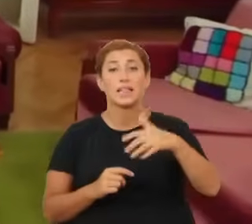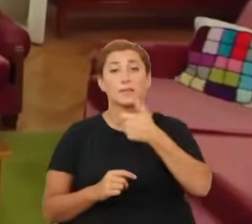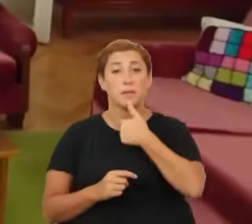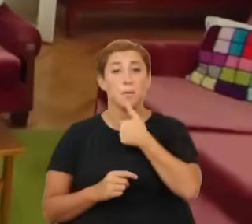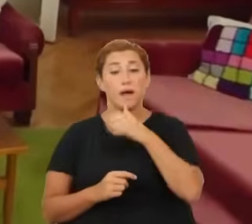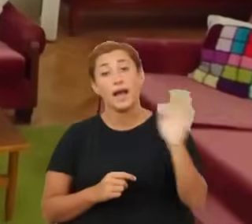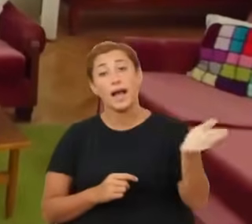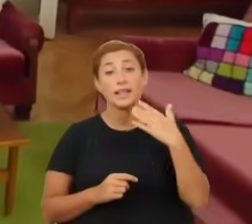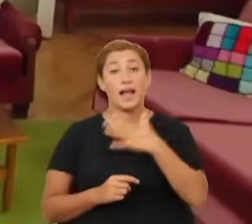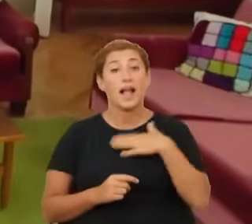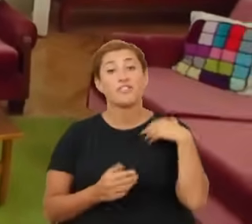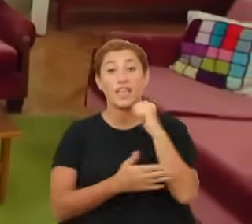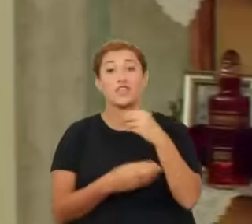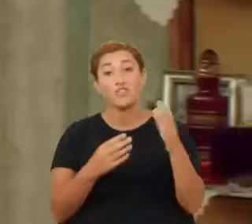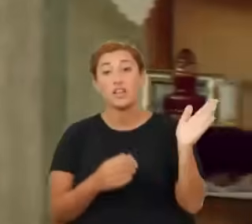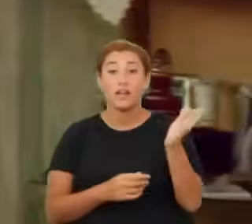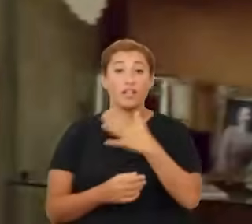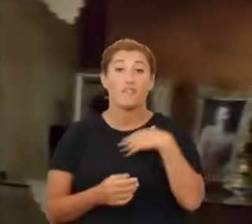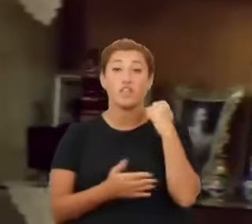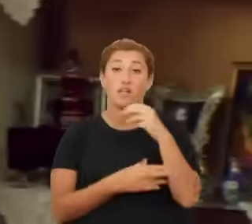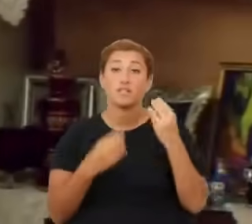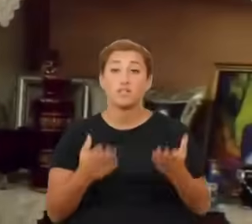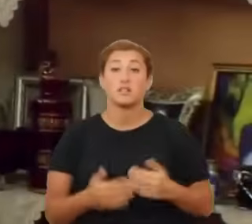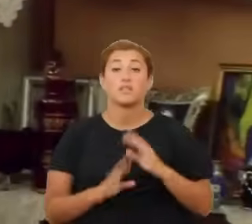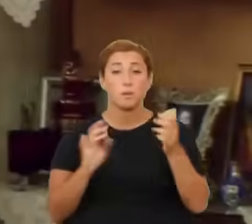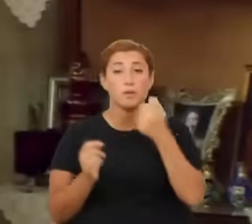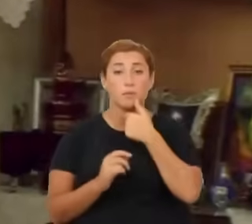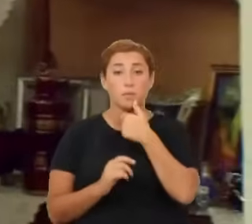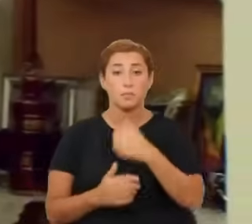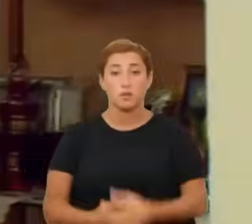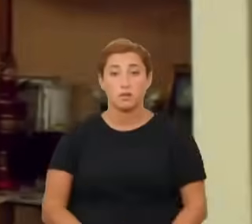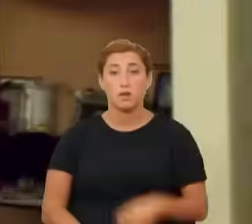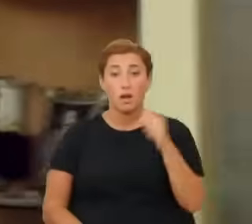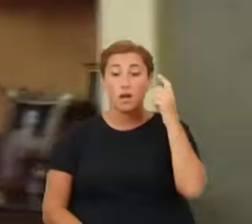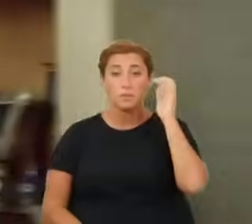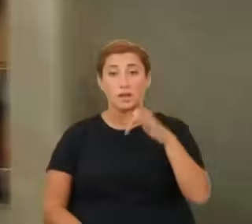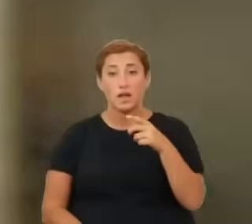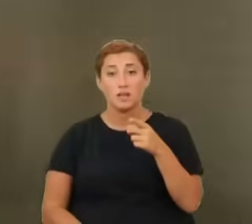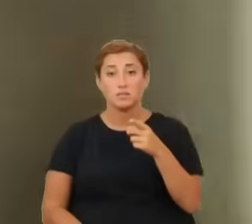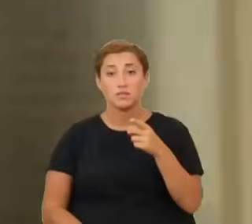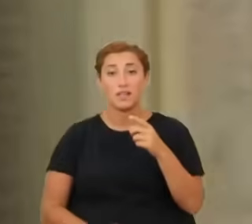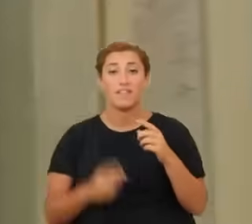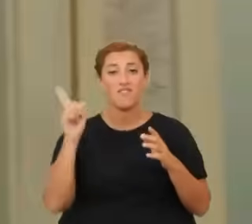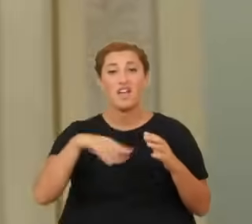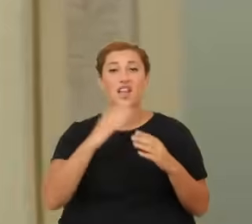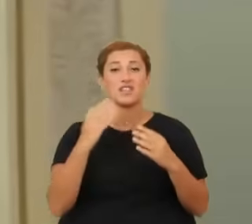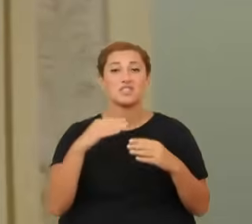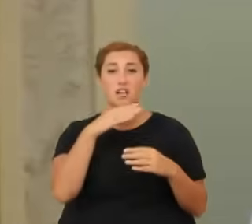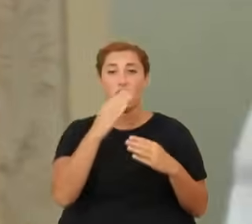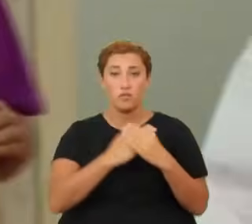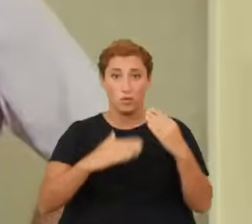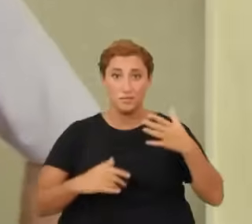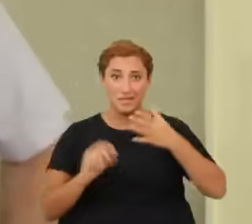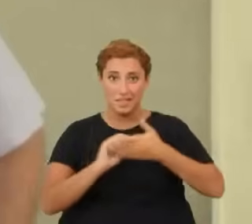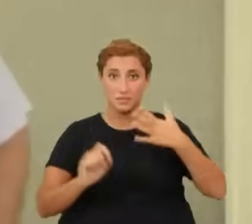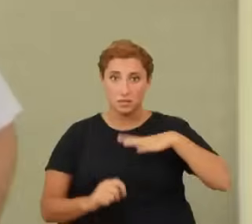baba. Hadi annenize yardım edin ya. Annenize yardım edin. Tamam baba. Bu arada vergi iade zarfı doldurmamı istedin